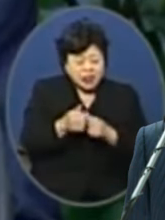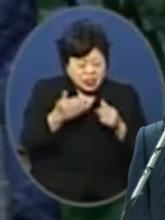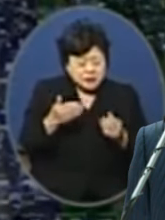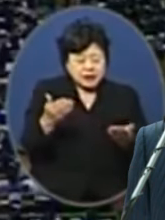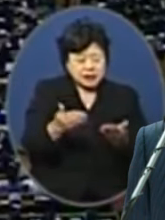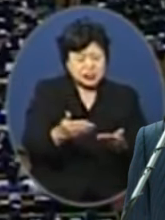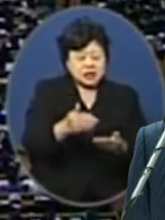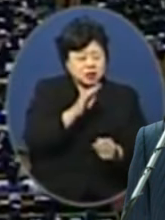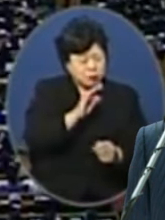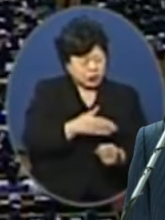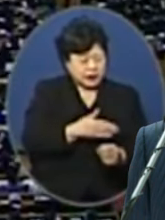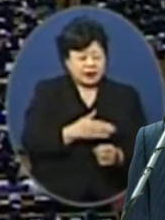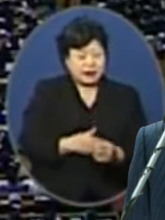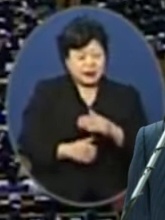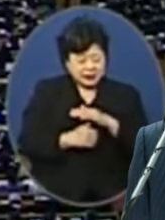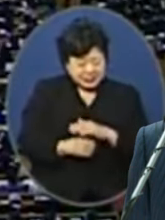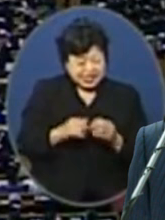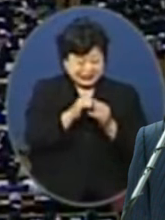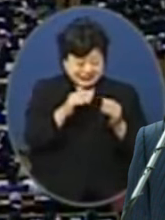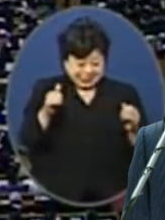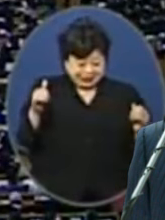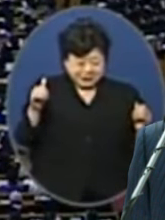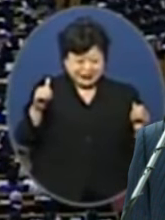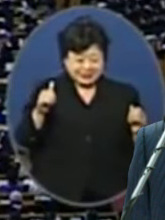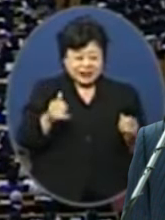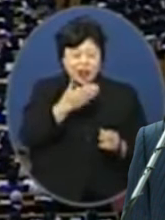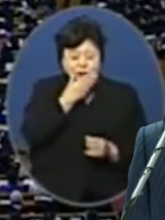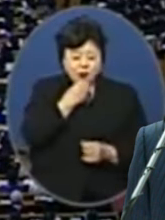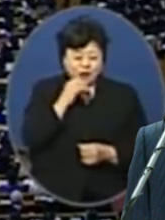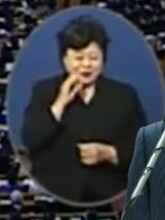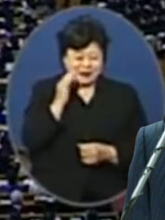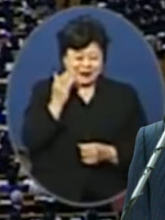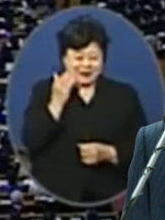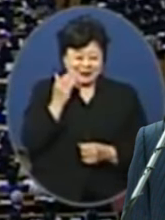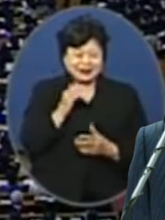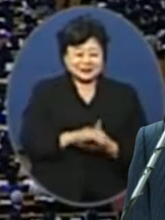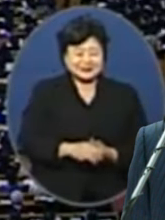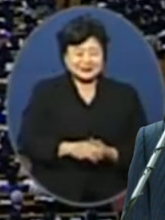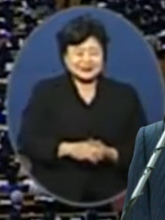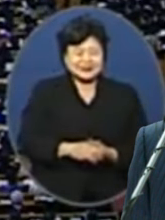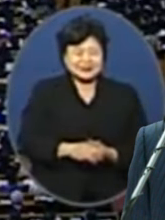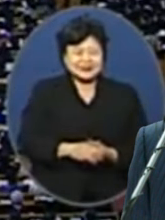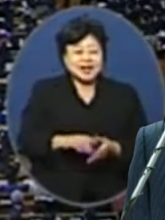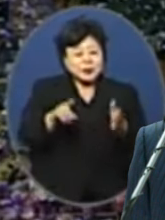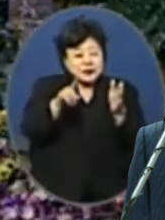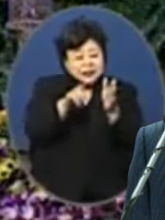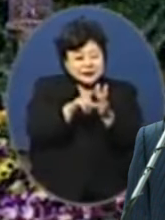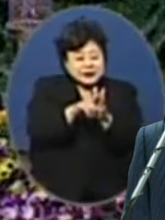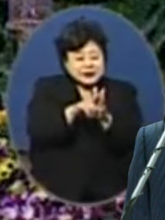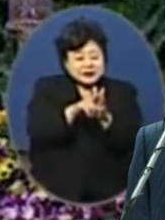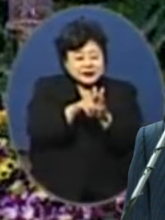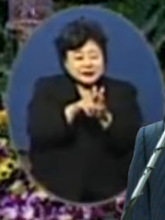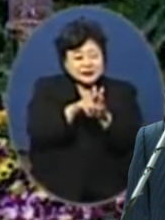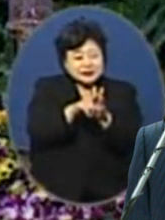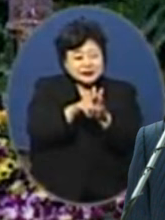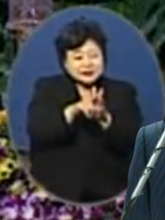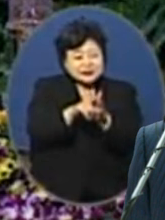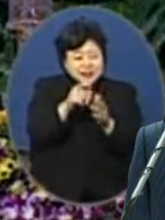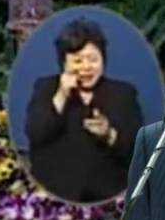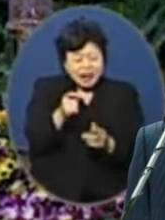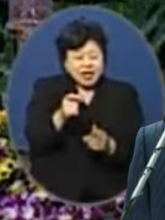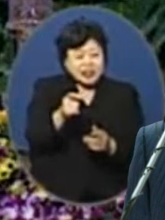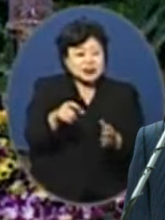일을 할 수가 없는 것입니다 인내하는 자가 북이 되는 것입니다 그다음에 신앙이 강해